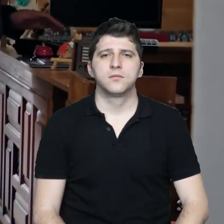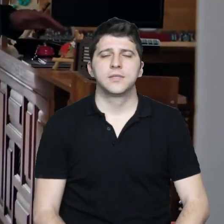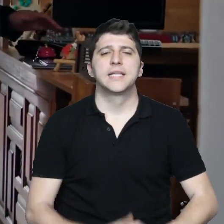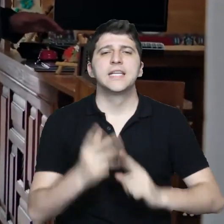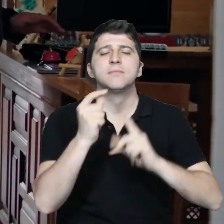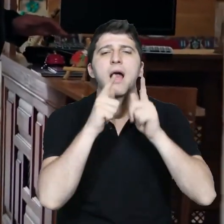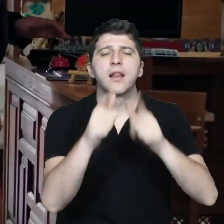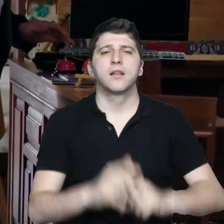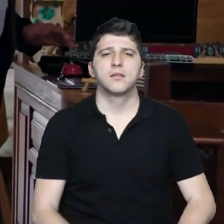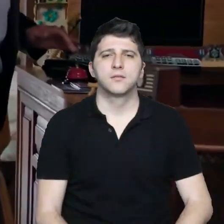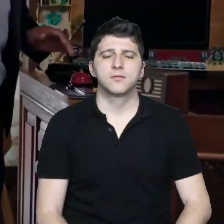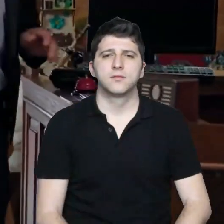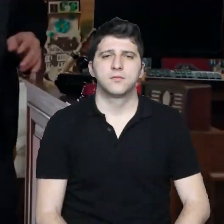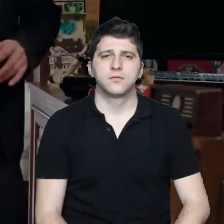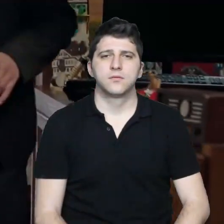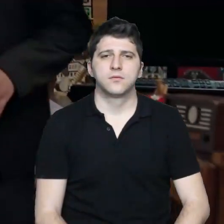İsmail!